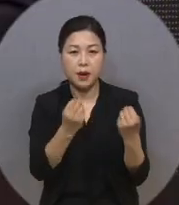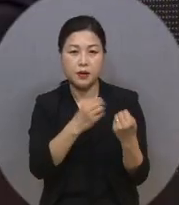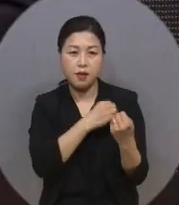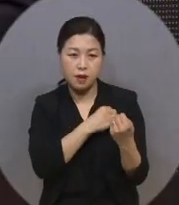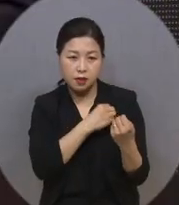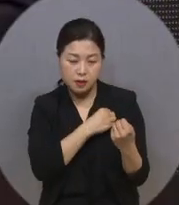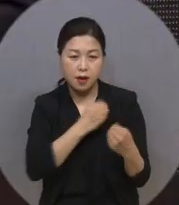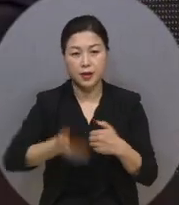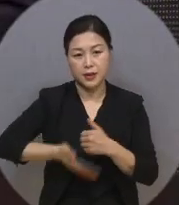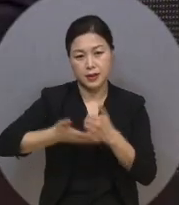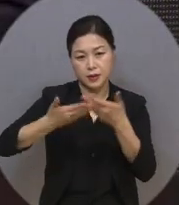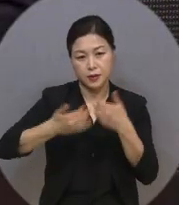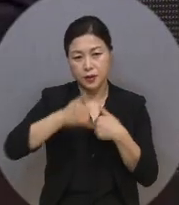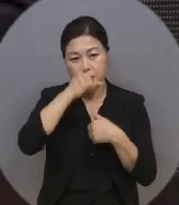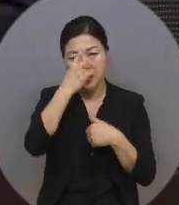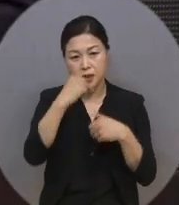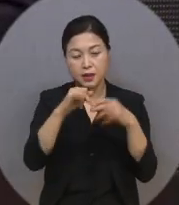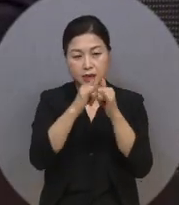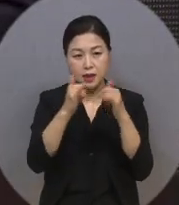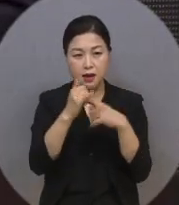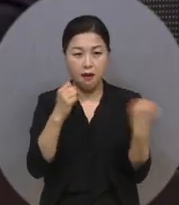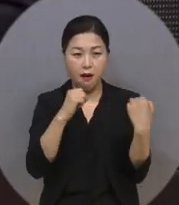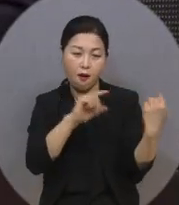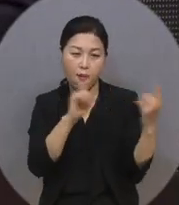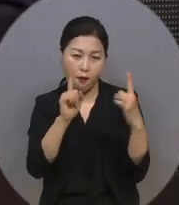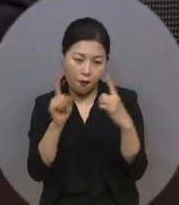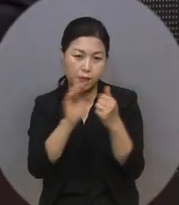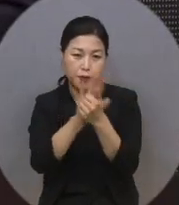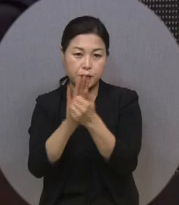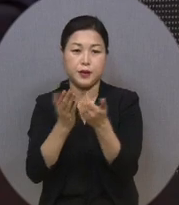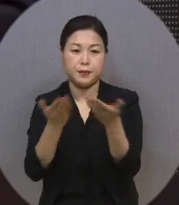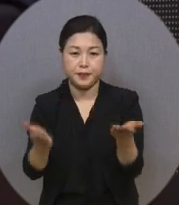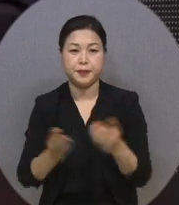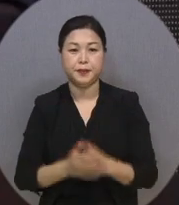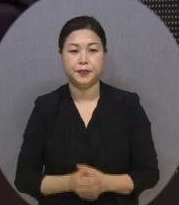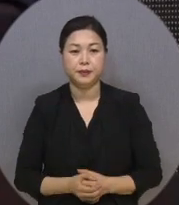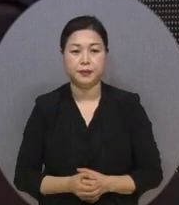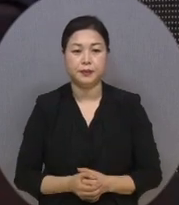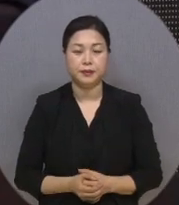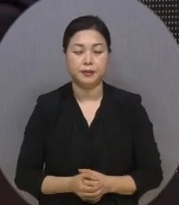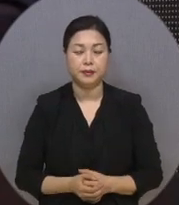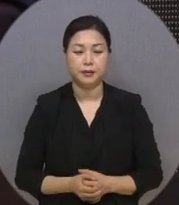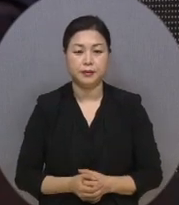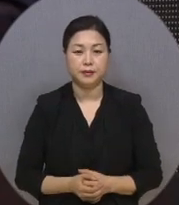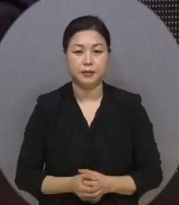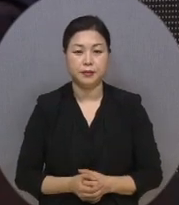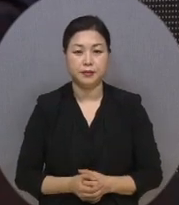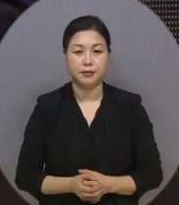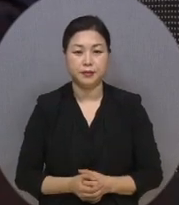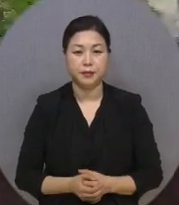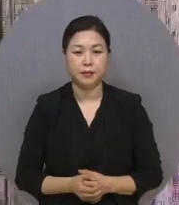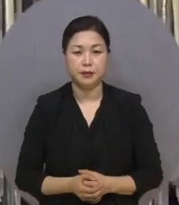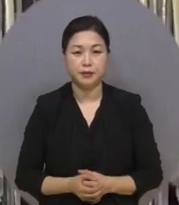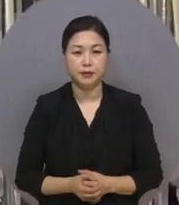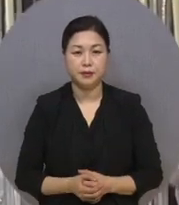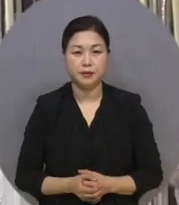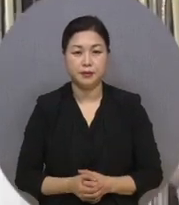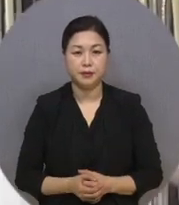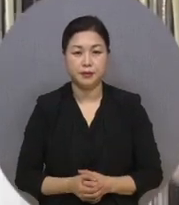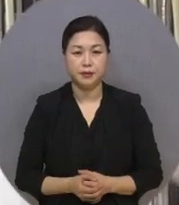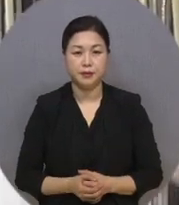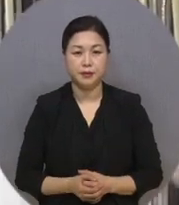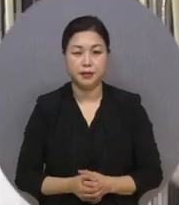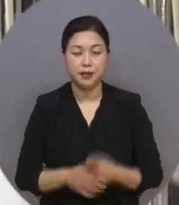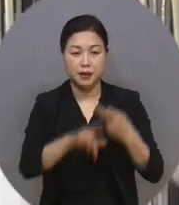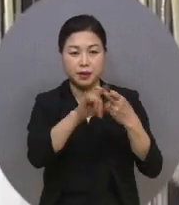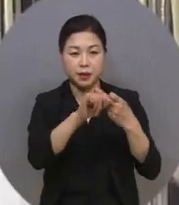있으며 시각장애인들의 사기를 북돋고 있습니다. 복지TV 뉴스 손수진입니다. 지난